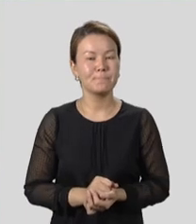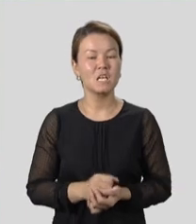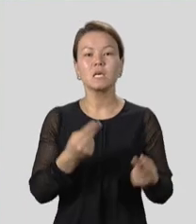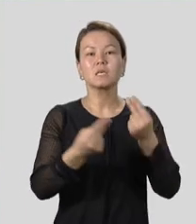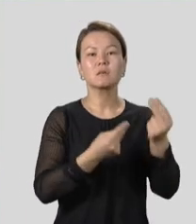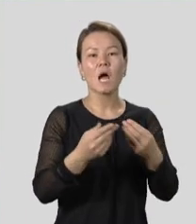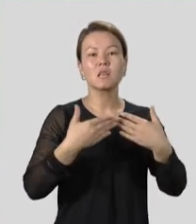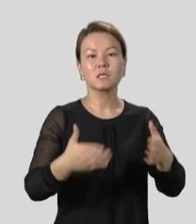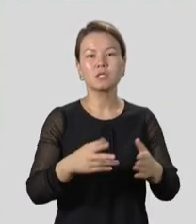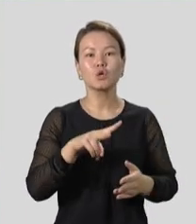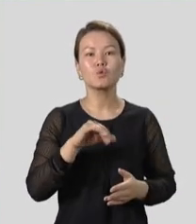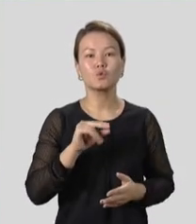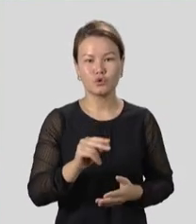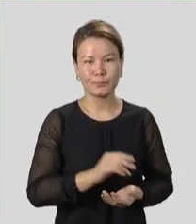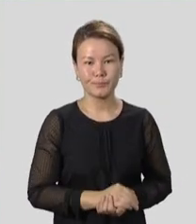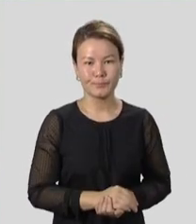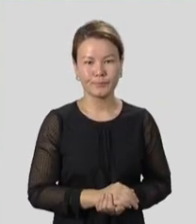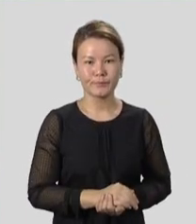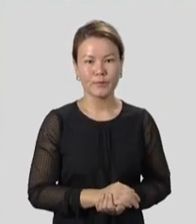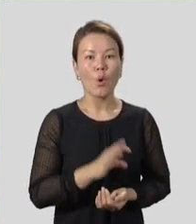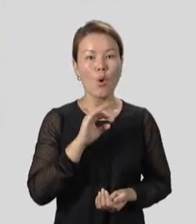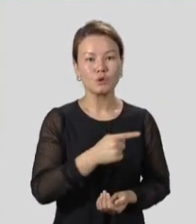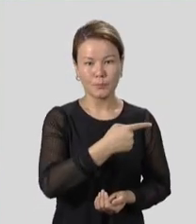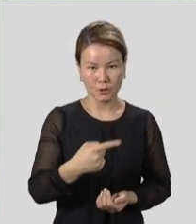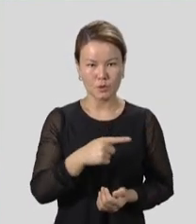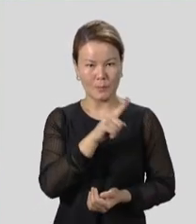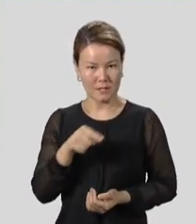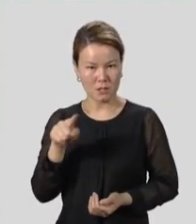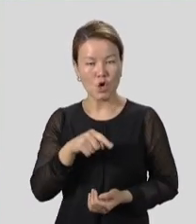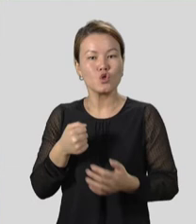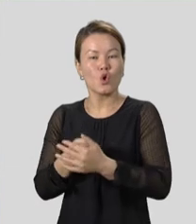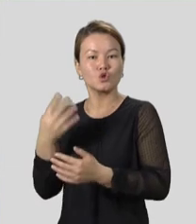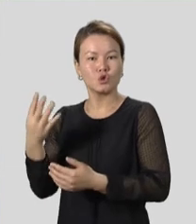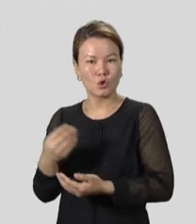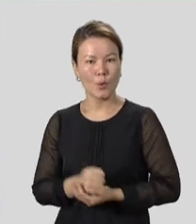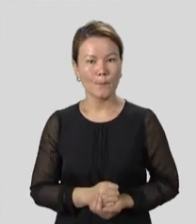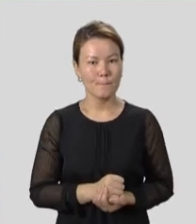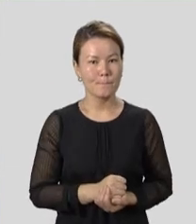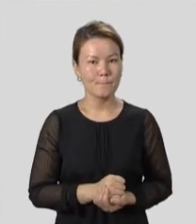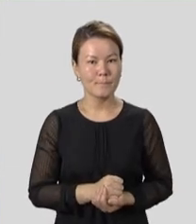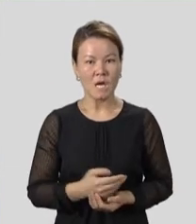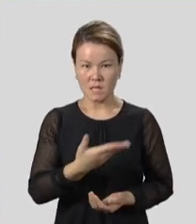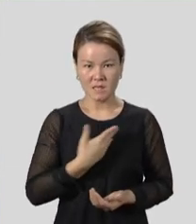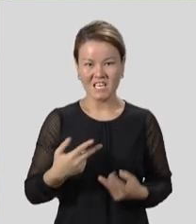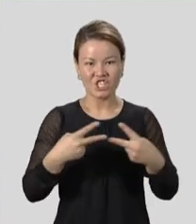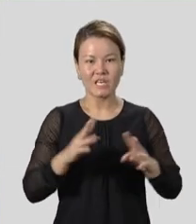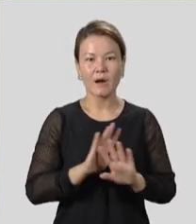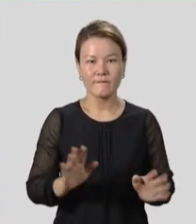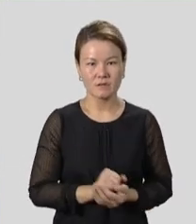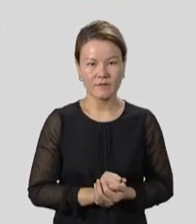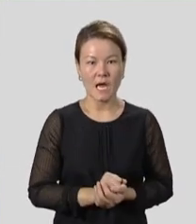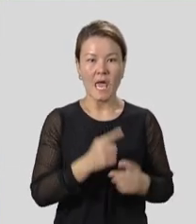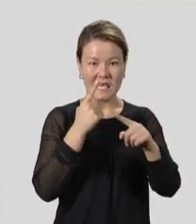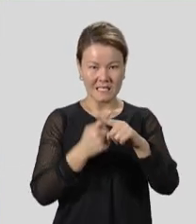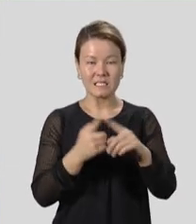Изображаем открытый луч от минус бесконечности до 4. Наше неравенство